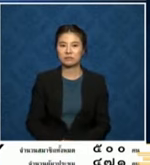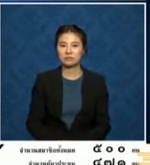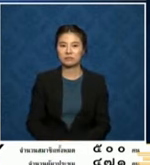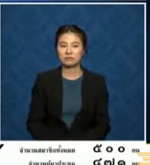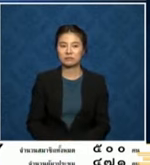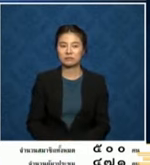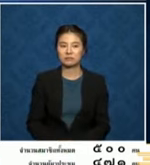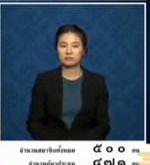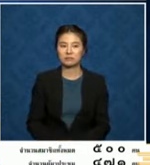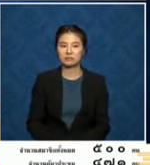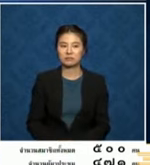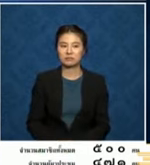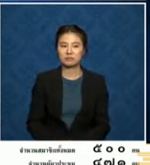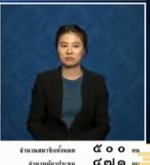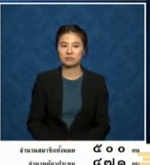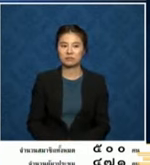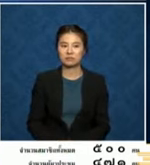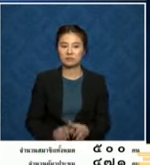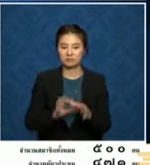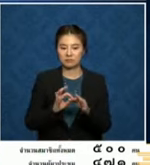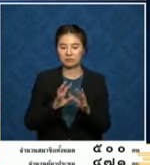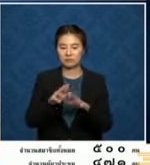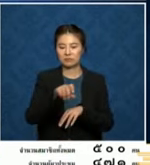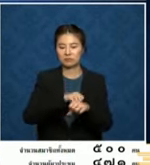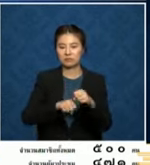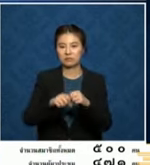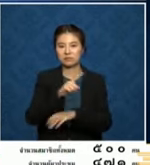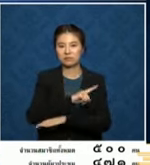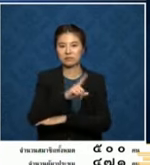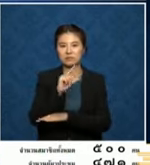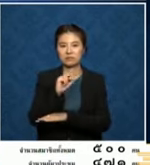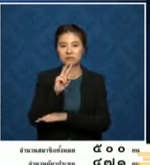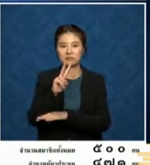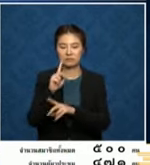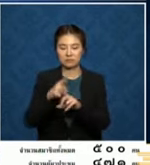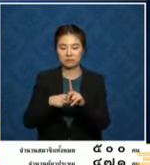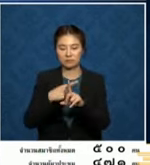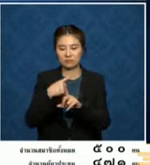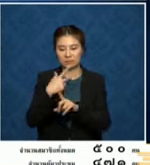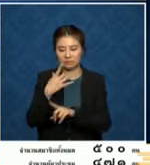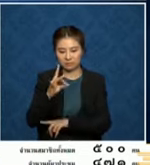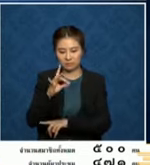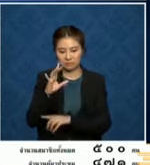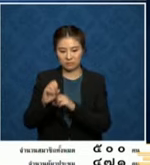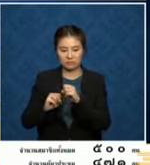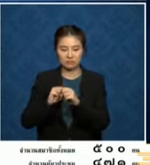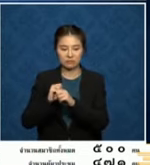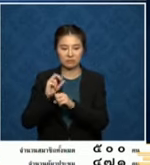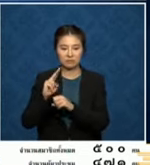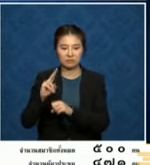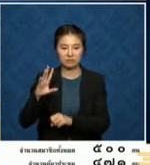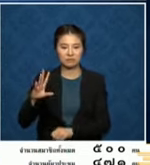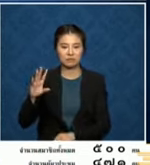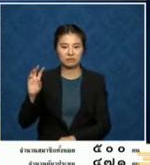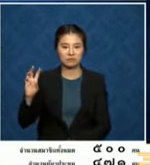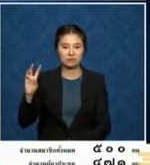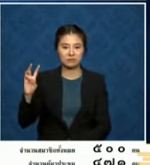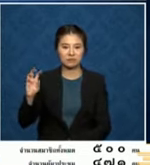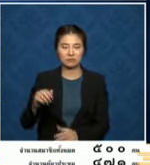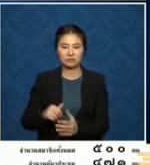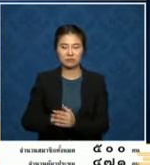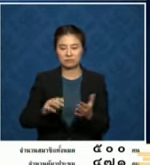สร็จแล้วมาดูไอ้ตัวข้อปฏิบัติอันนี้ให้ไว้นะ22สิงหา66ตามเอกสาร